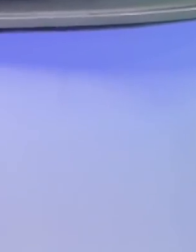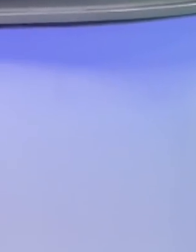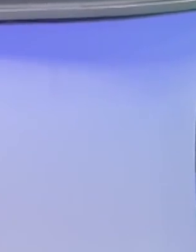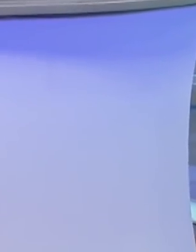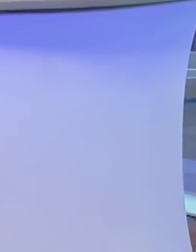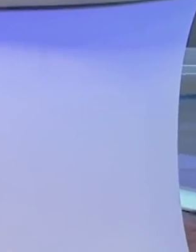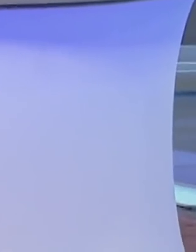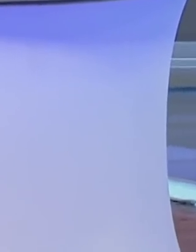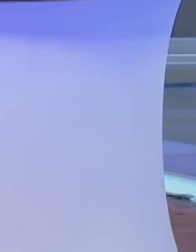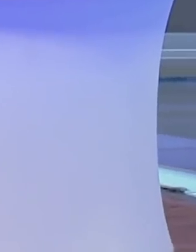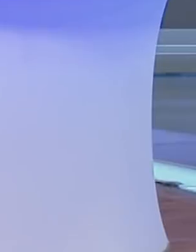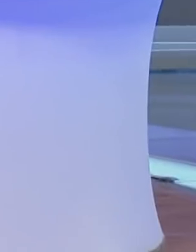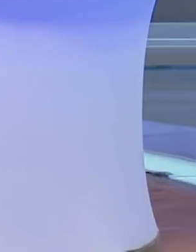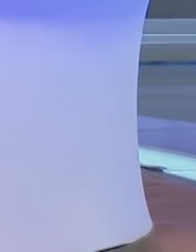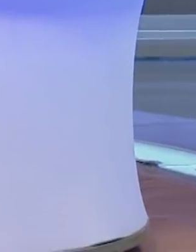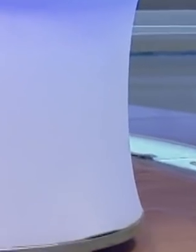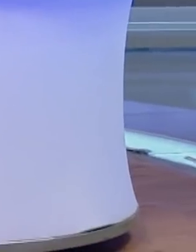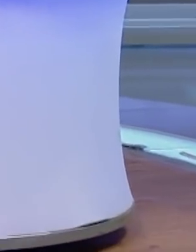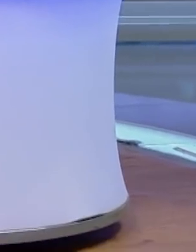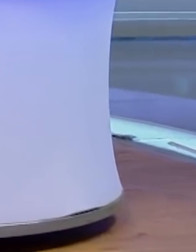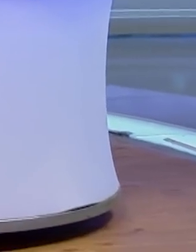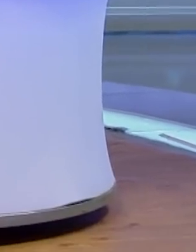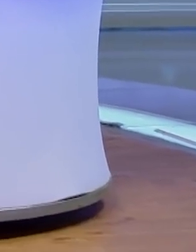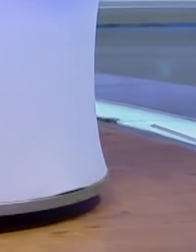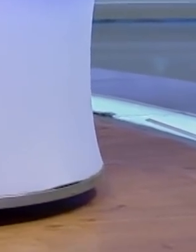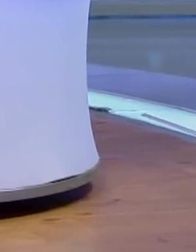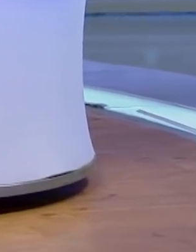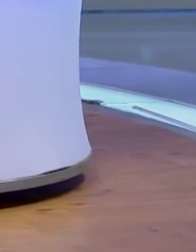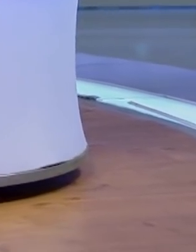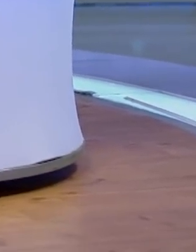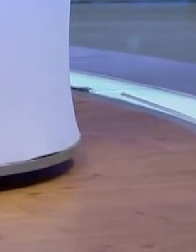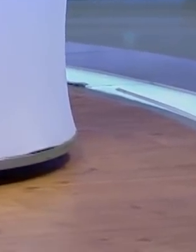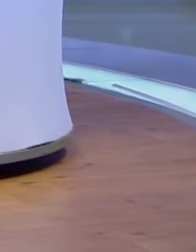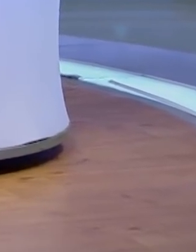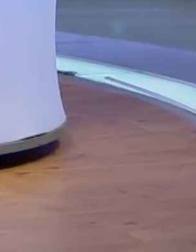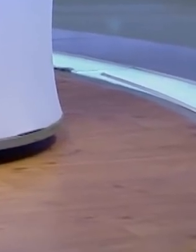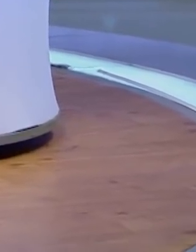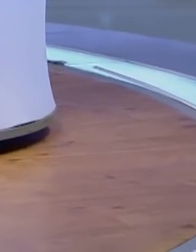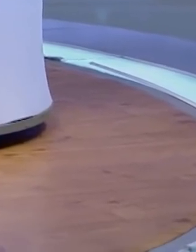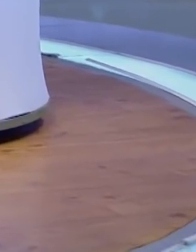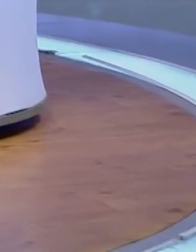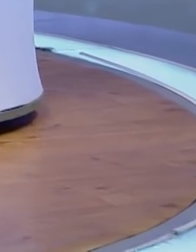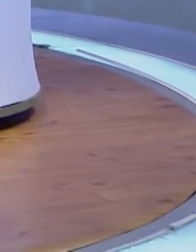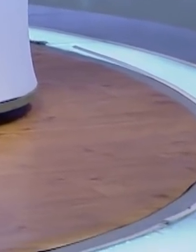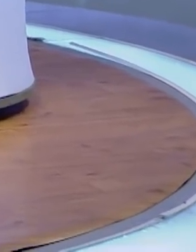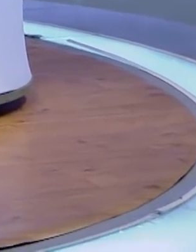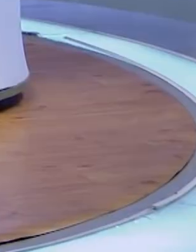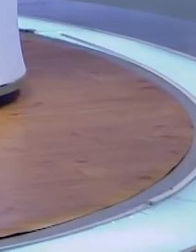баярлалаа. Бид та бүхэндээ цагийн эрдэмтэл хэлбэрийн бямгаргийн дугаарыг студиэс шууд дамжуулж өргөллөө.